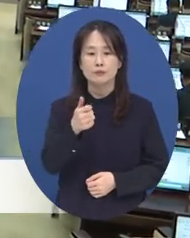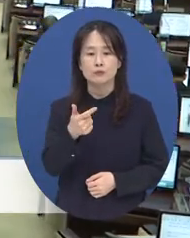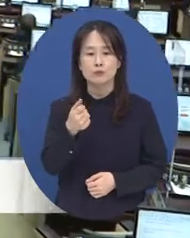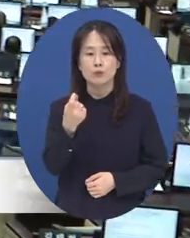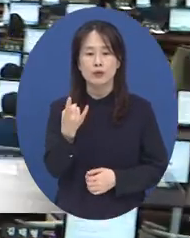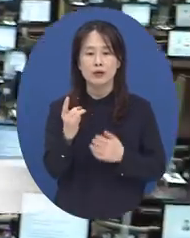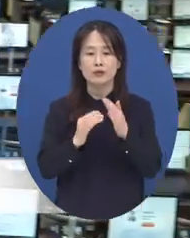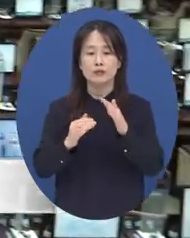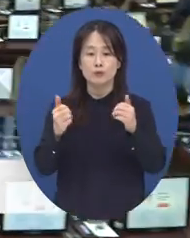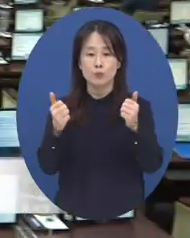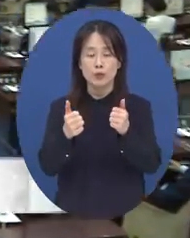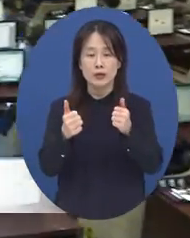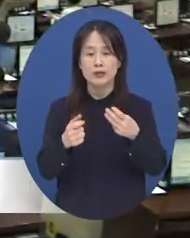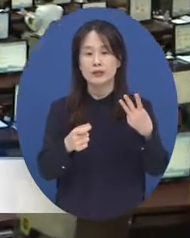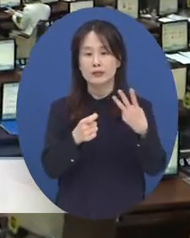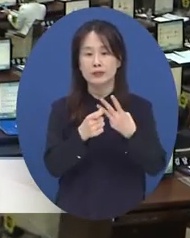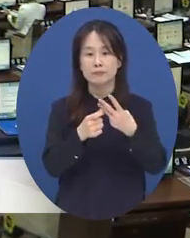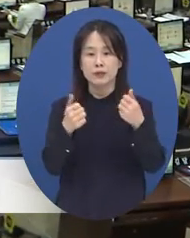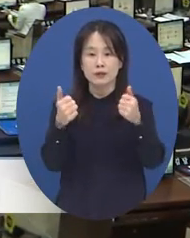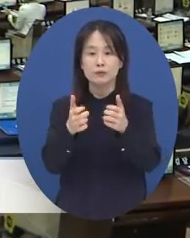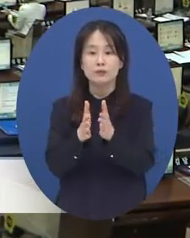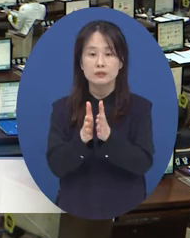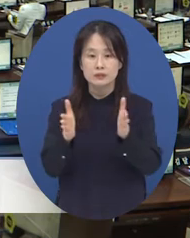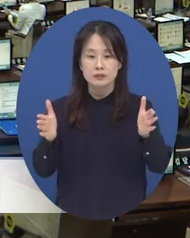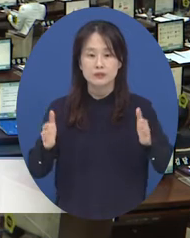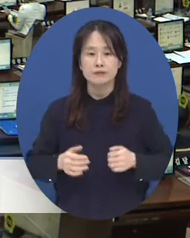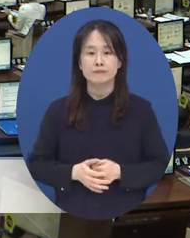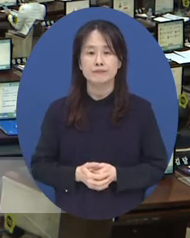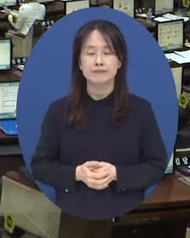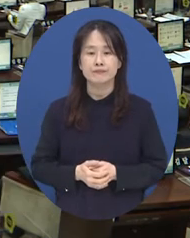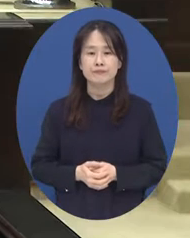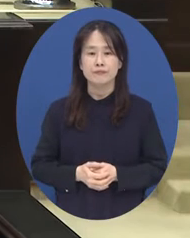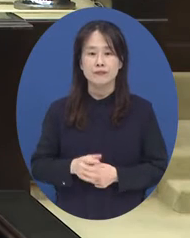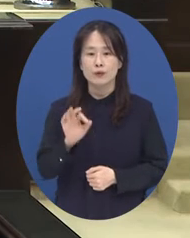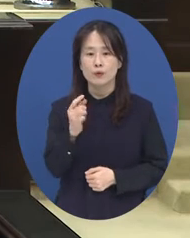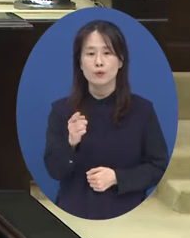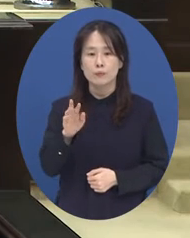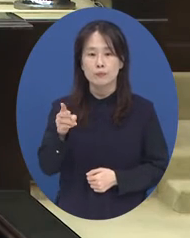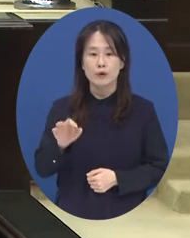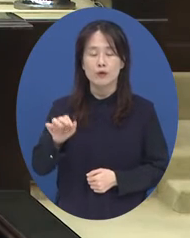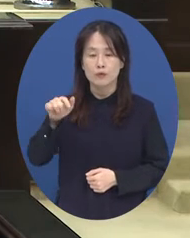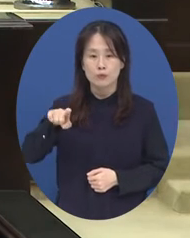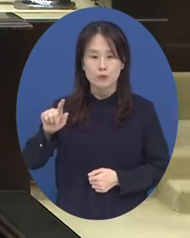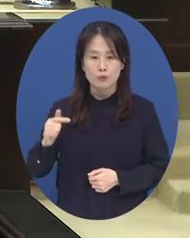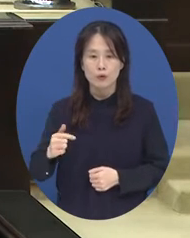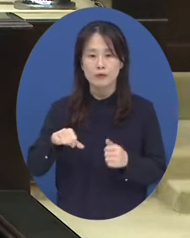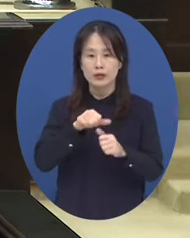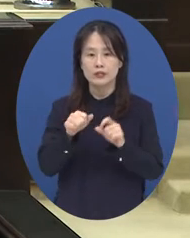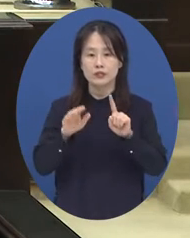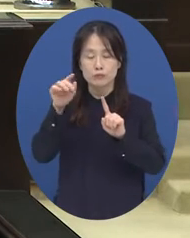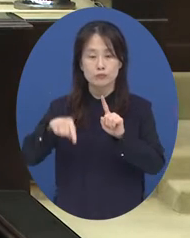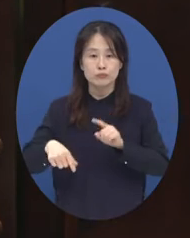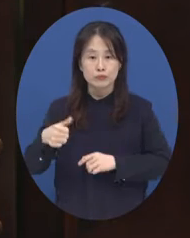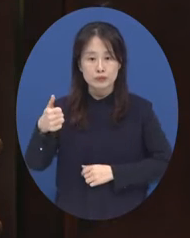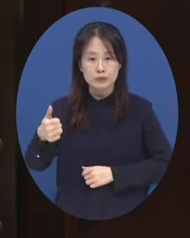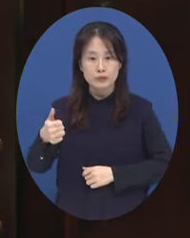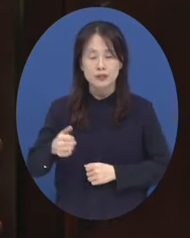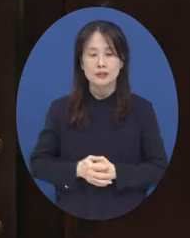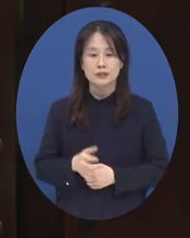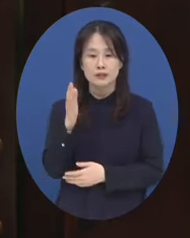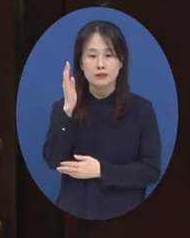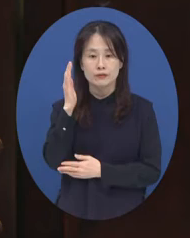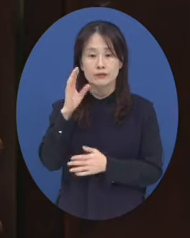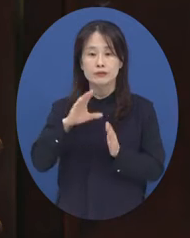경기도 이 배차 356회 정례회 3차 본회의 가 열렸습니다 옵 양 권 경기도지사 권한 대행 행정 1부